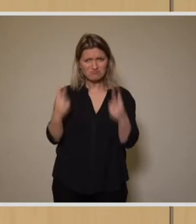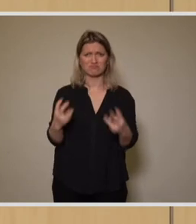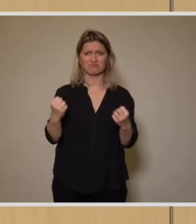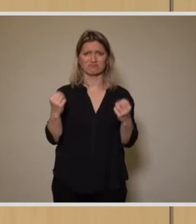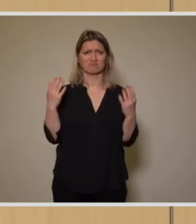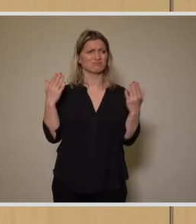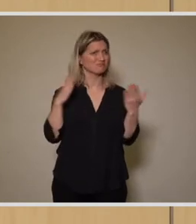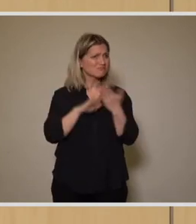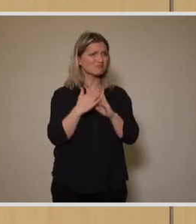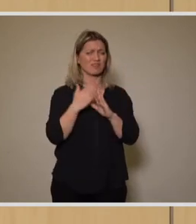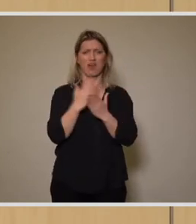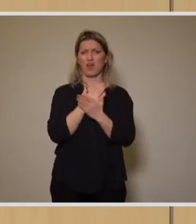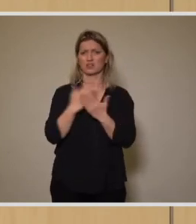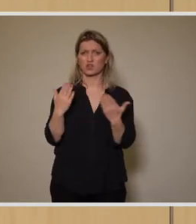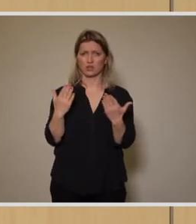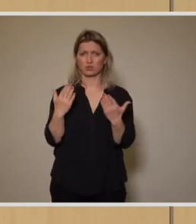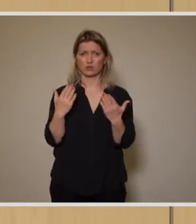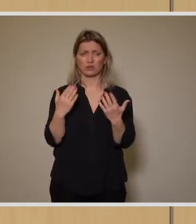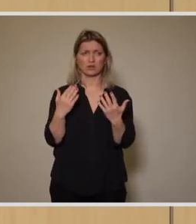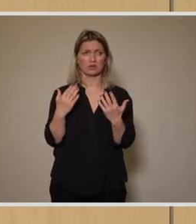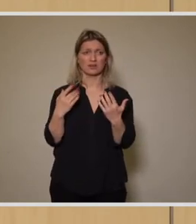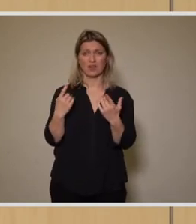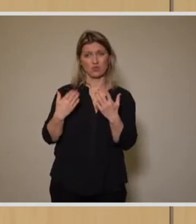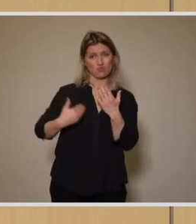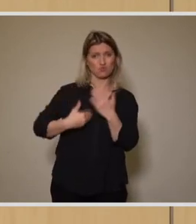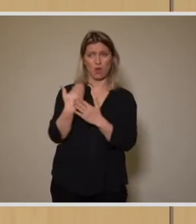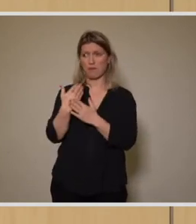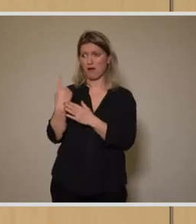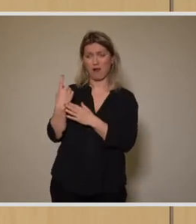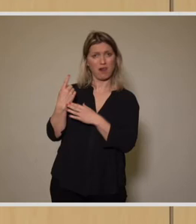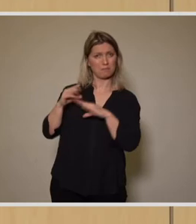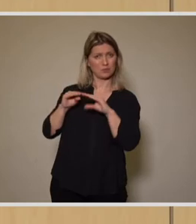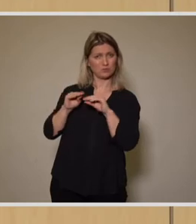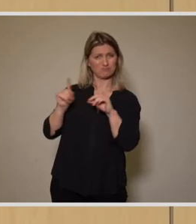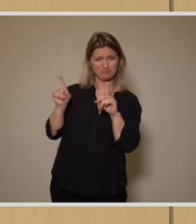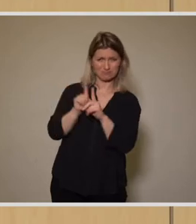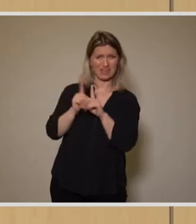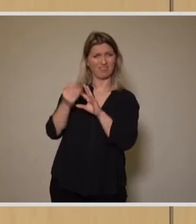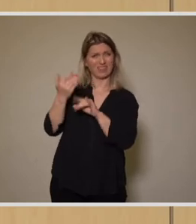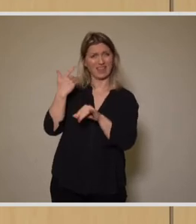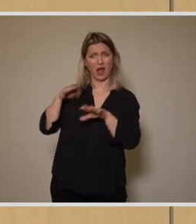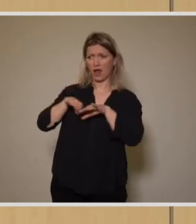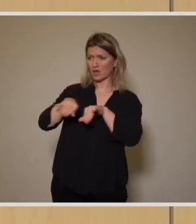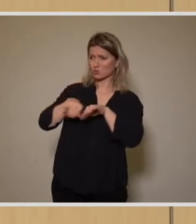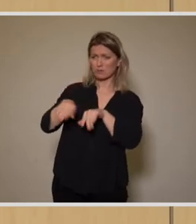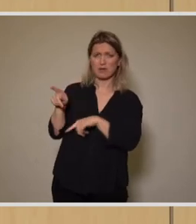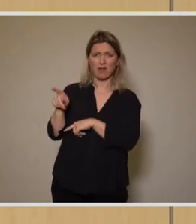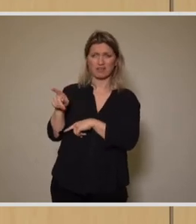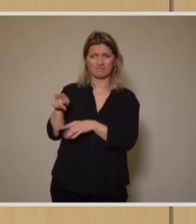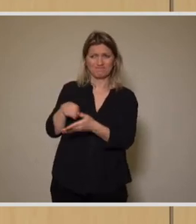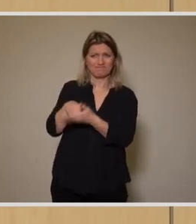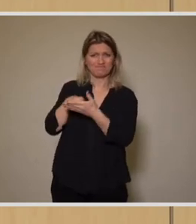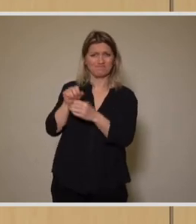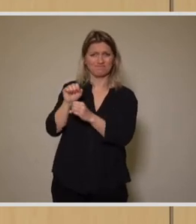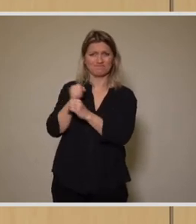treffen. Eine erneute Nutzung als vollumfängliches Schwimmbad lässt sich nicht darstellen und